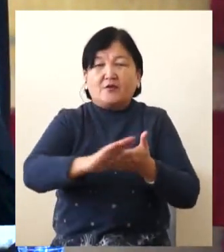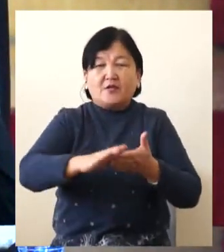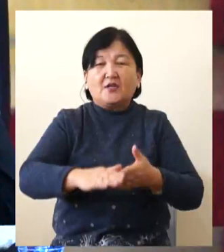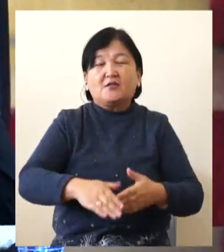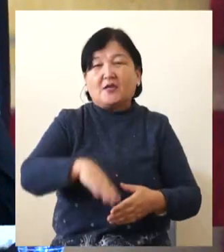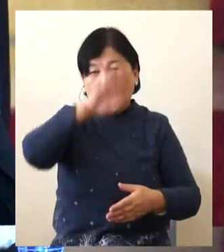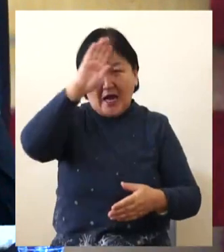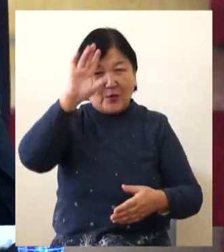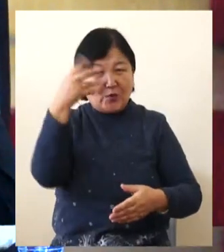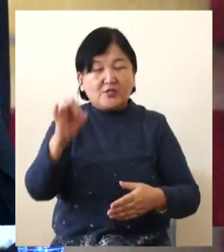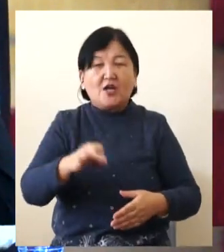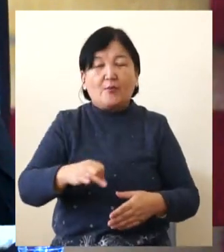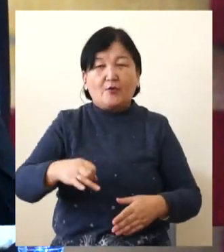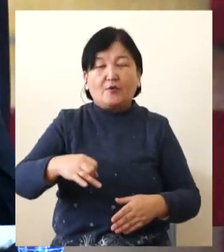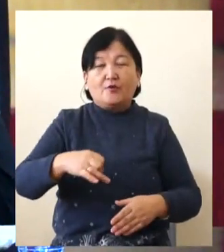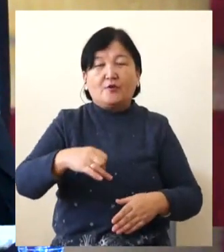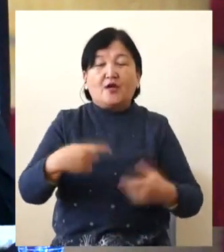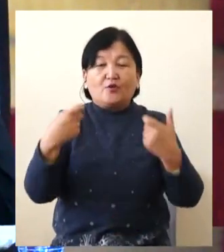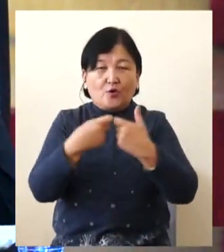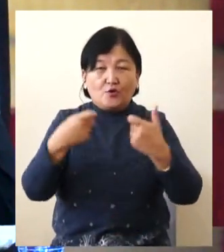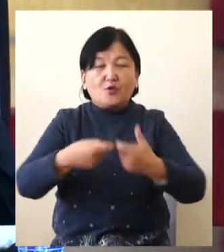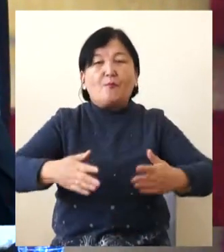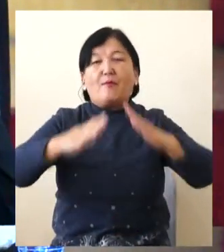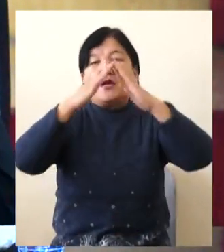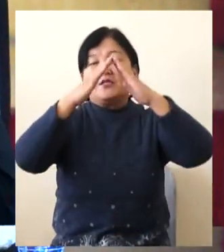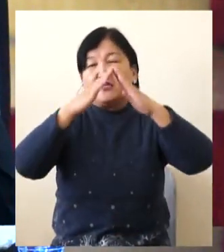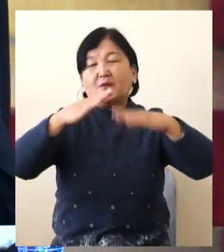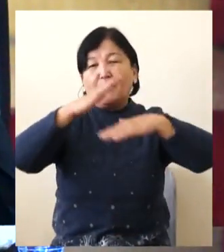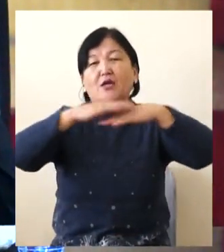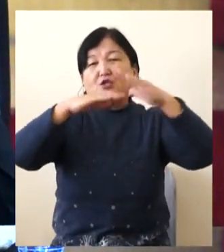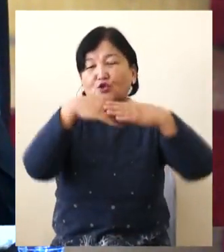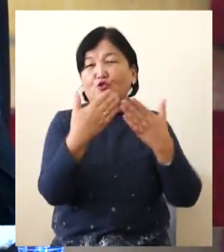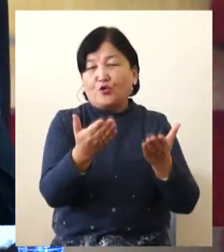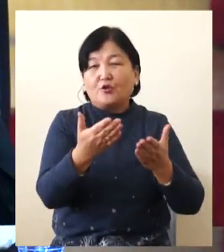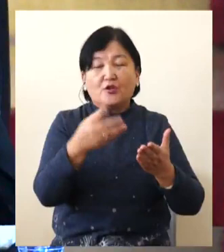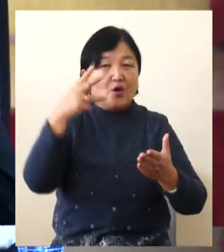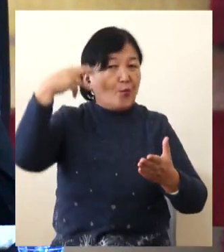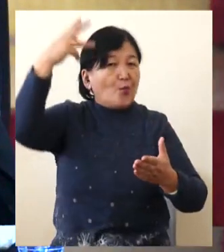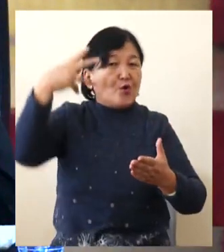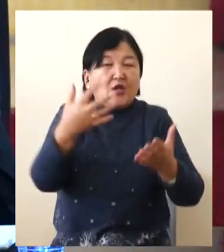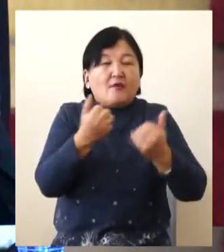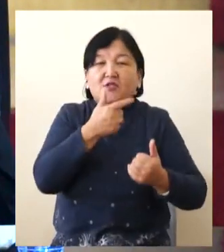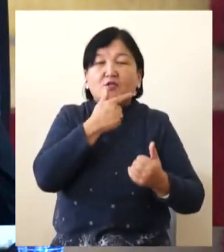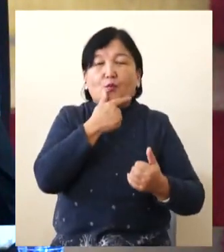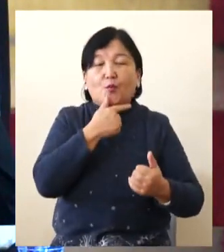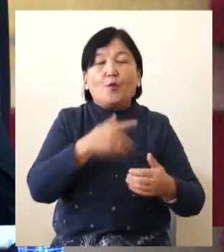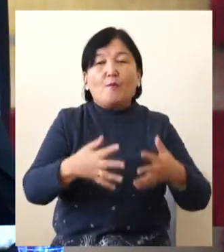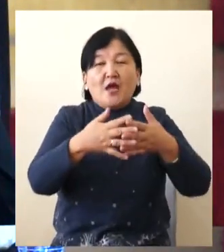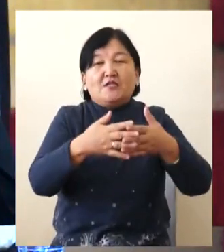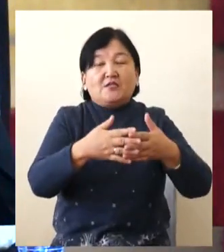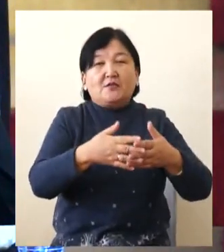юмс. Тэднэрт нь тохирсон байшин бариад. Тэд нар мөрөөдөө ч авч чадахгүй үнэтэй байшин